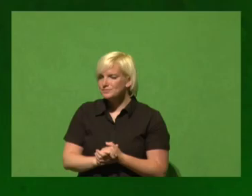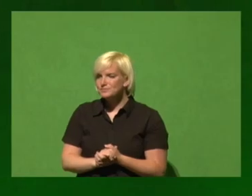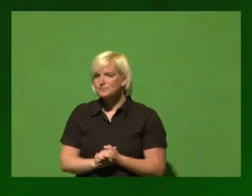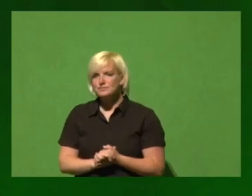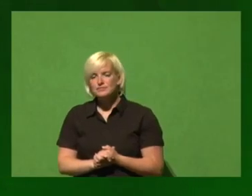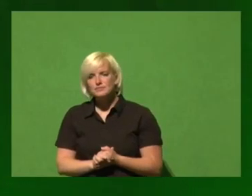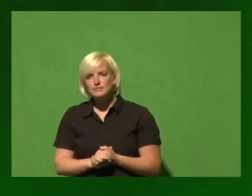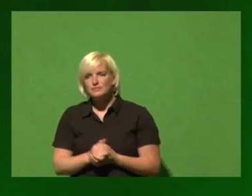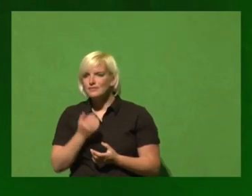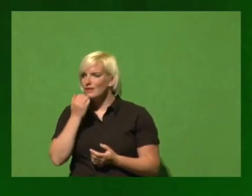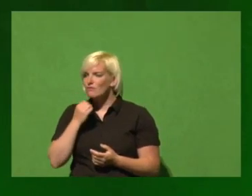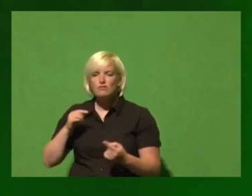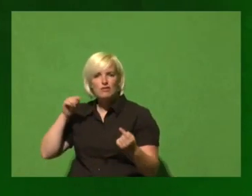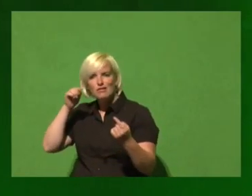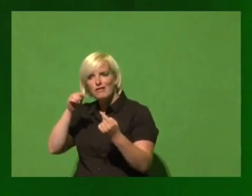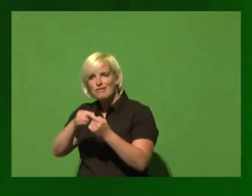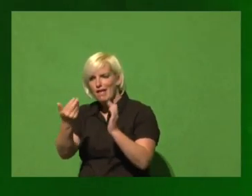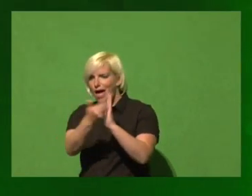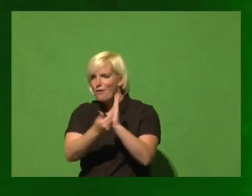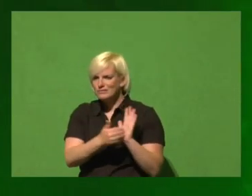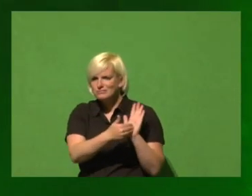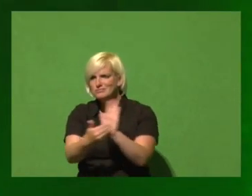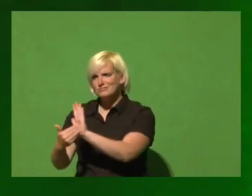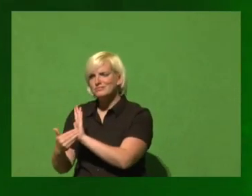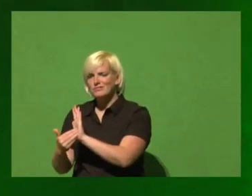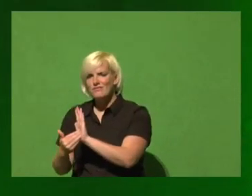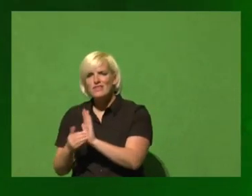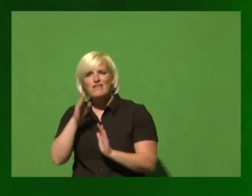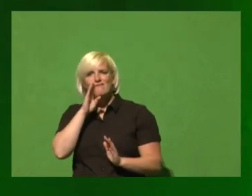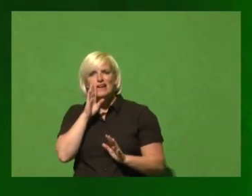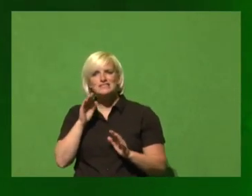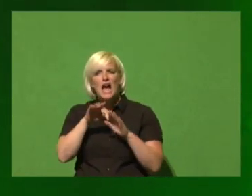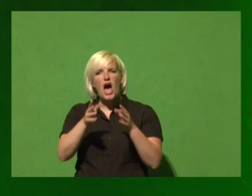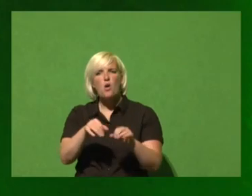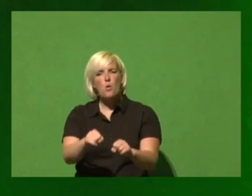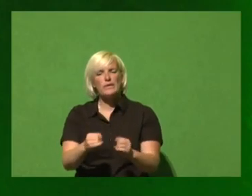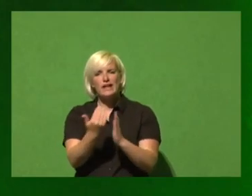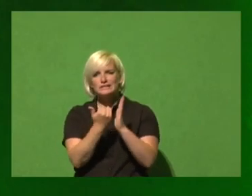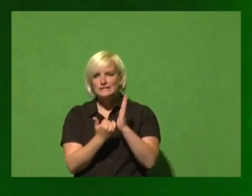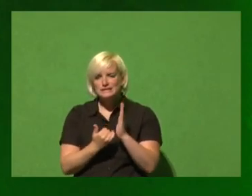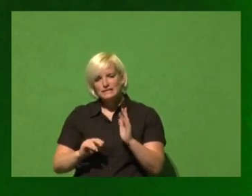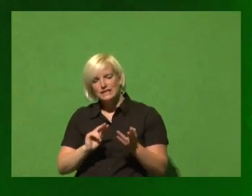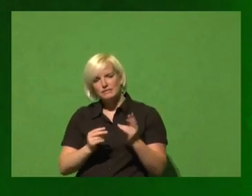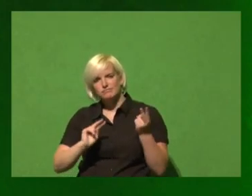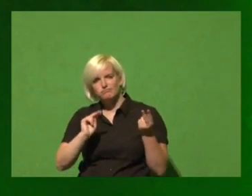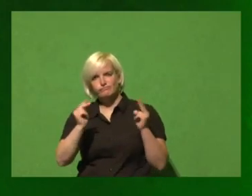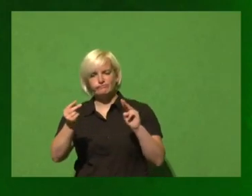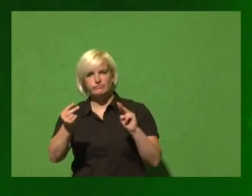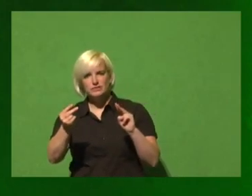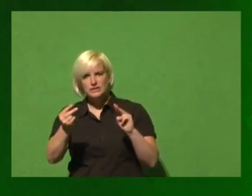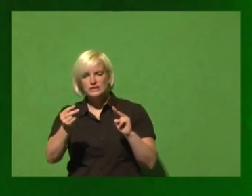gerne direkt mit der Tür ins Haus fallen, denn diese Novelle des Wasserhaushaltsgesetzes, wie sie im Bundestag vorliegt, in der